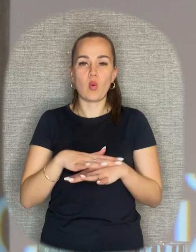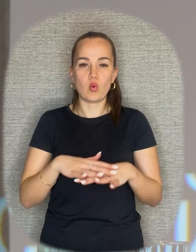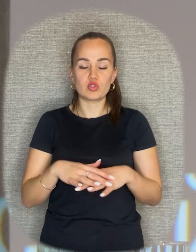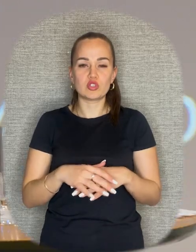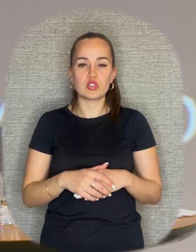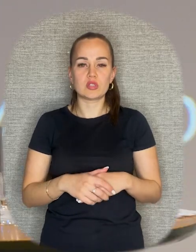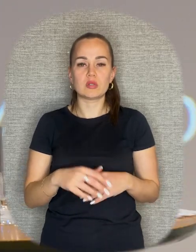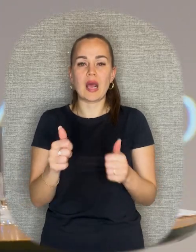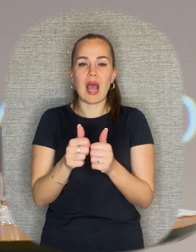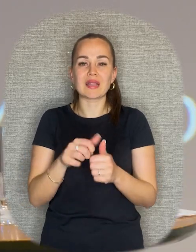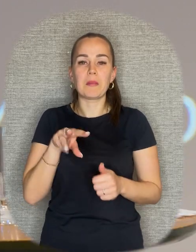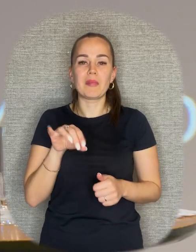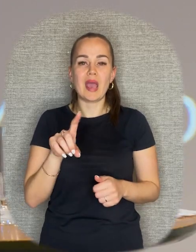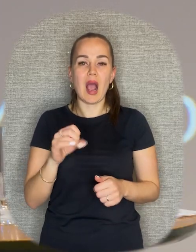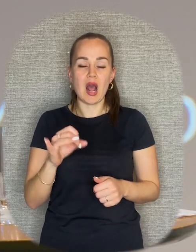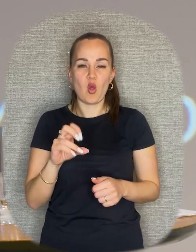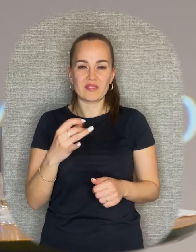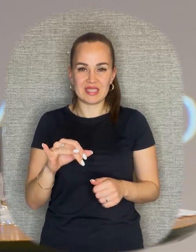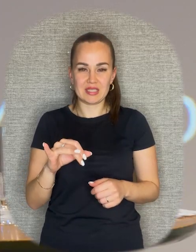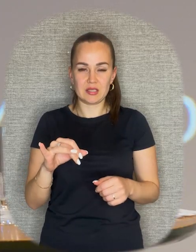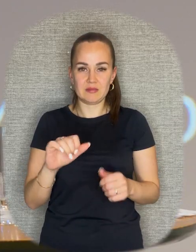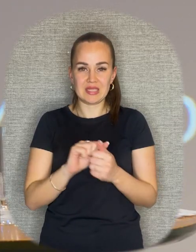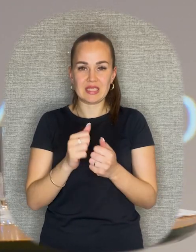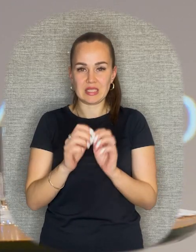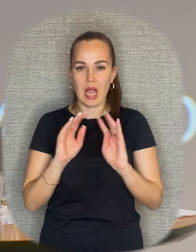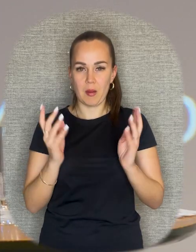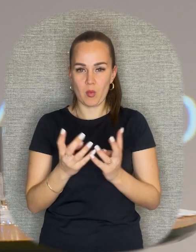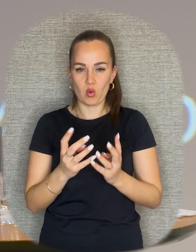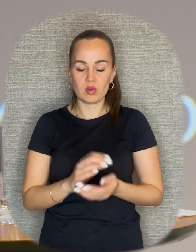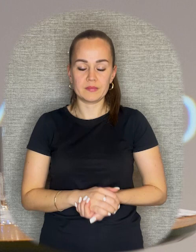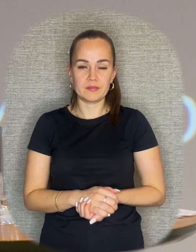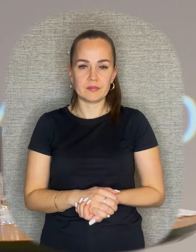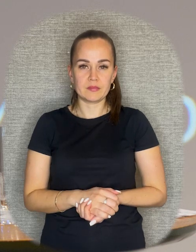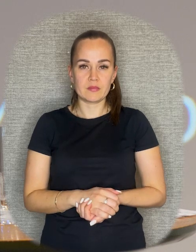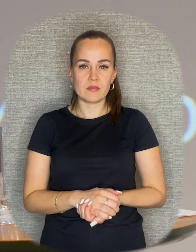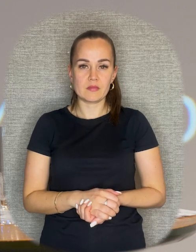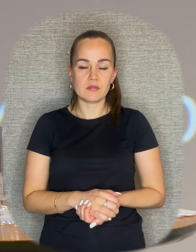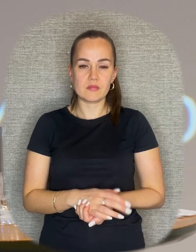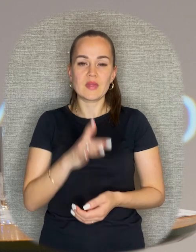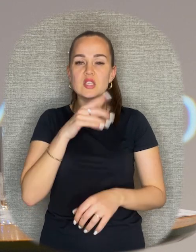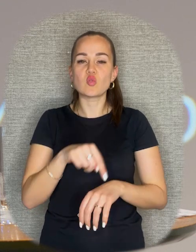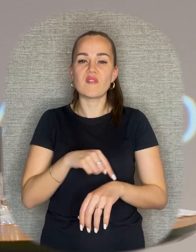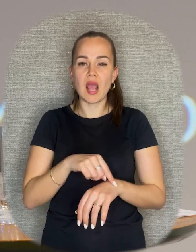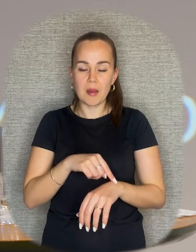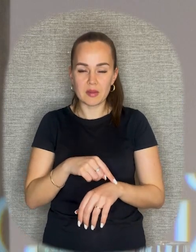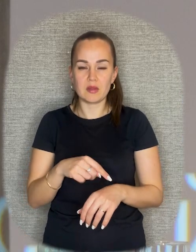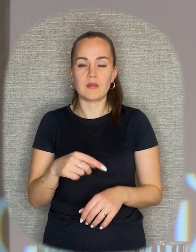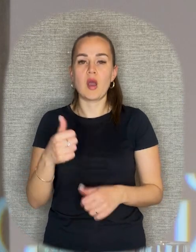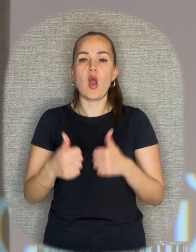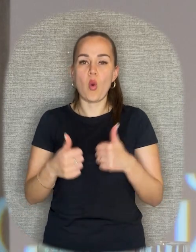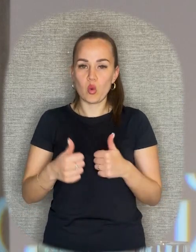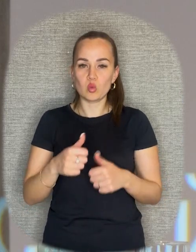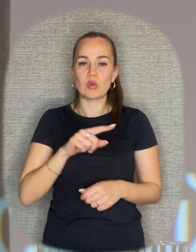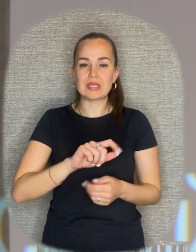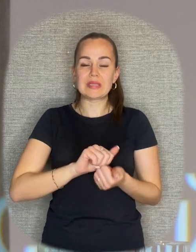проектов участок Машкова переулка рядом с конюшино ведомством и площадь Каб у Михайловского замка